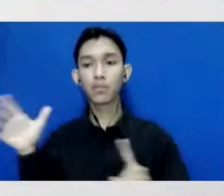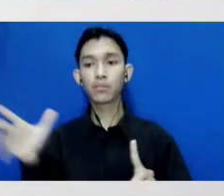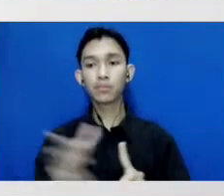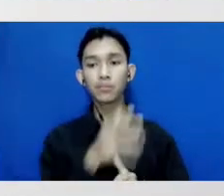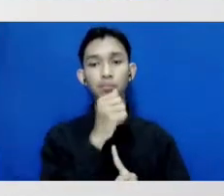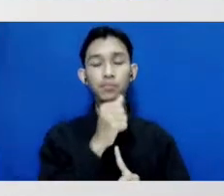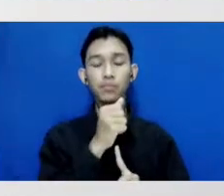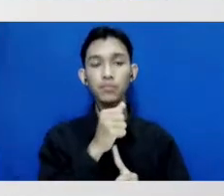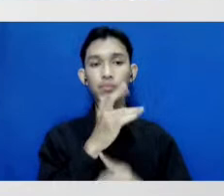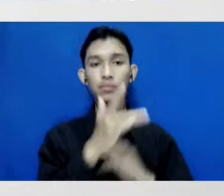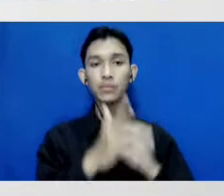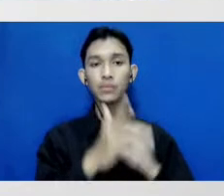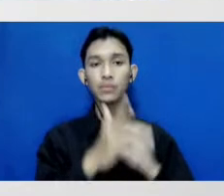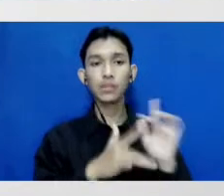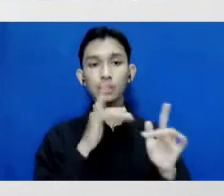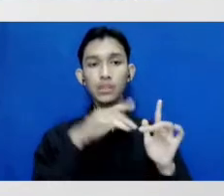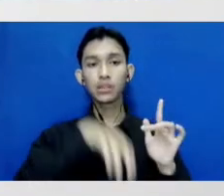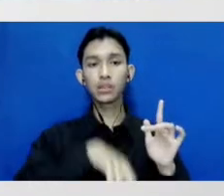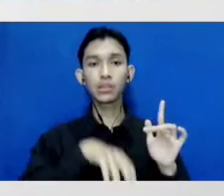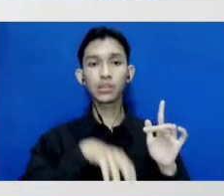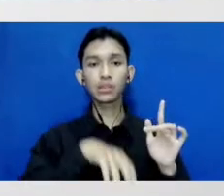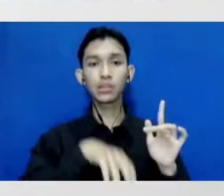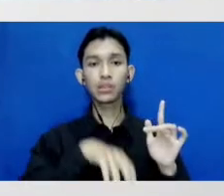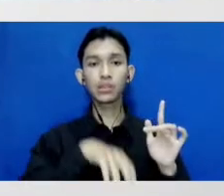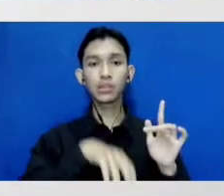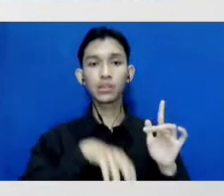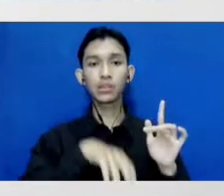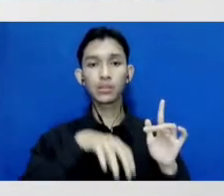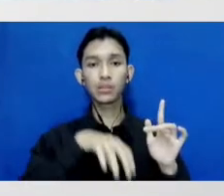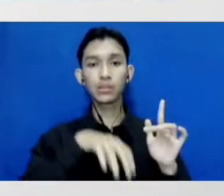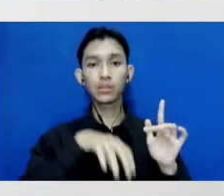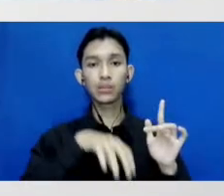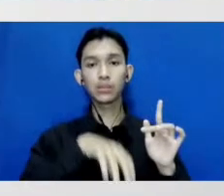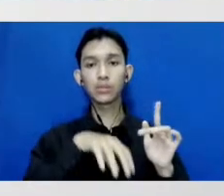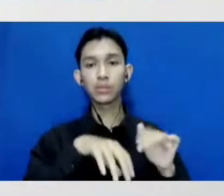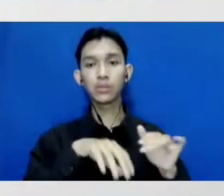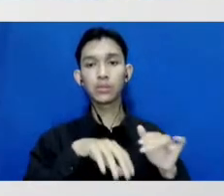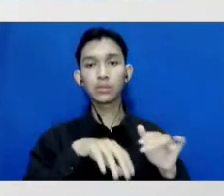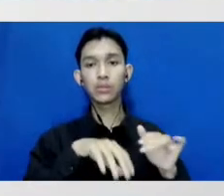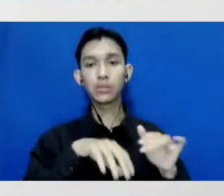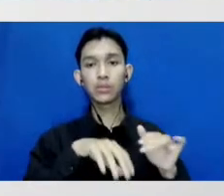lebih adil dan juga lebih fair dan lebih aman ke depannya.